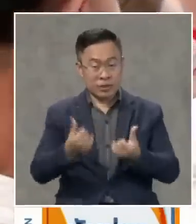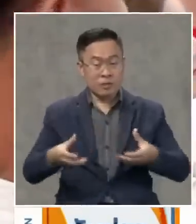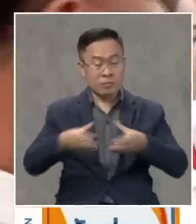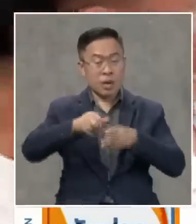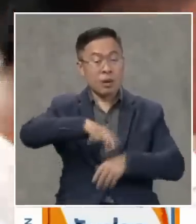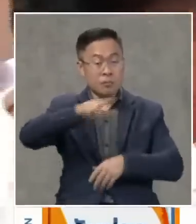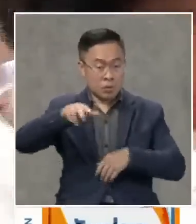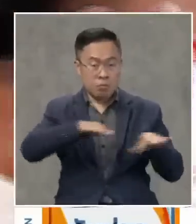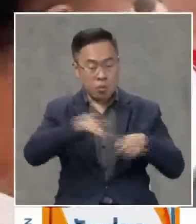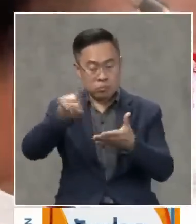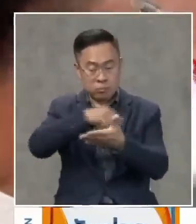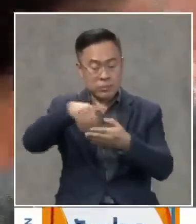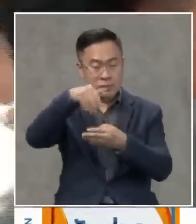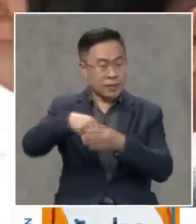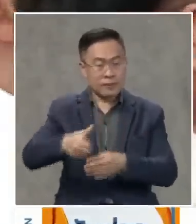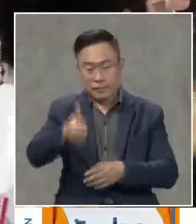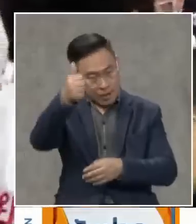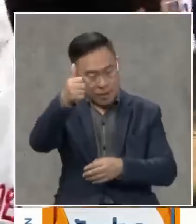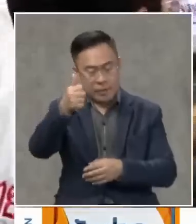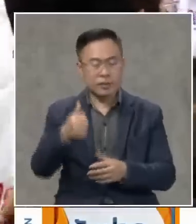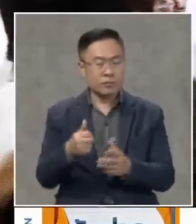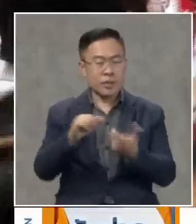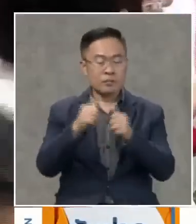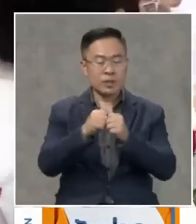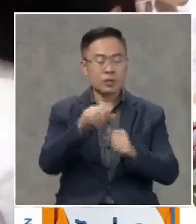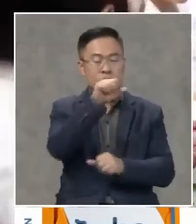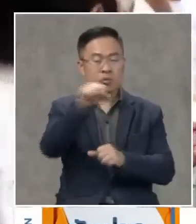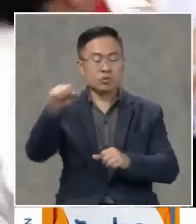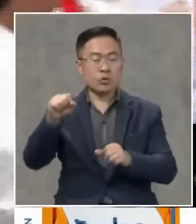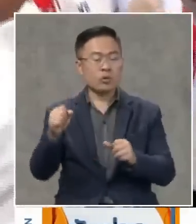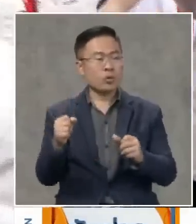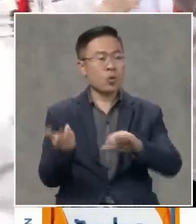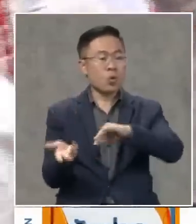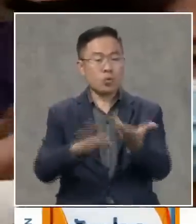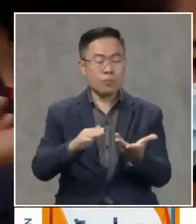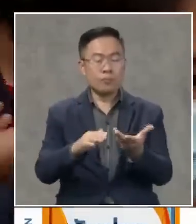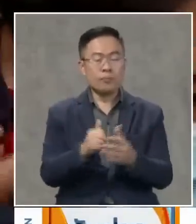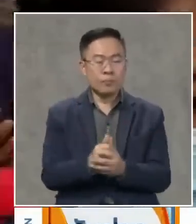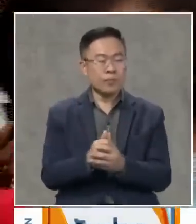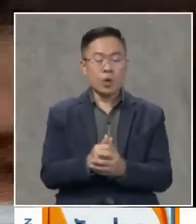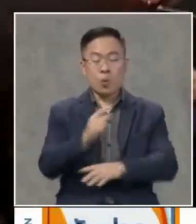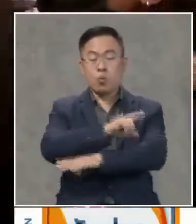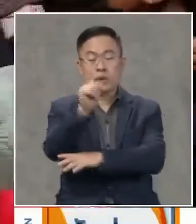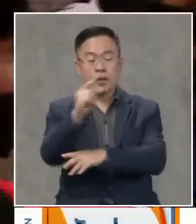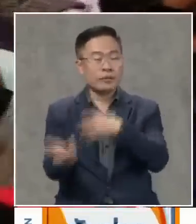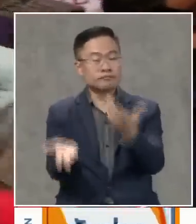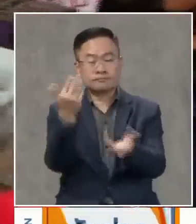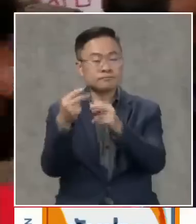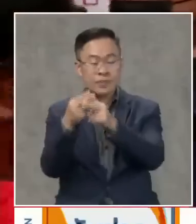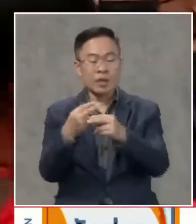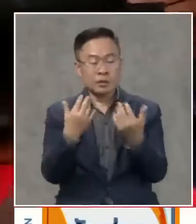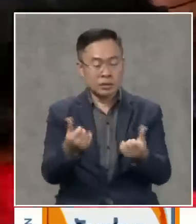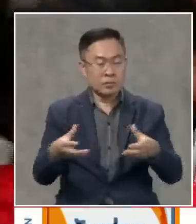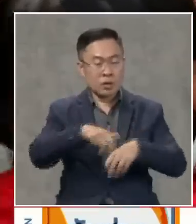พร้อมเลือกตั้งไม่ว่าจะยุบสภาเมื่อไหร่พอถามว่าเมื่อมีการยุบสภาจะเปิดรายชื่อบุคคลที่พรรคเพื่อไทยจะเสนอเป็นแคนดิเดตน